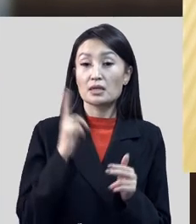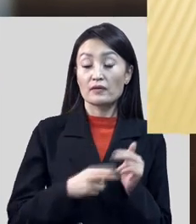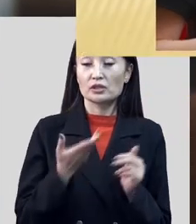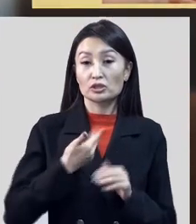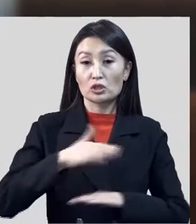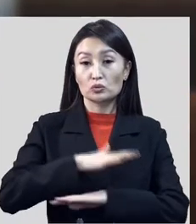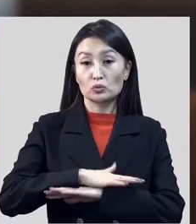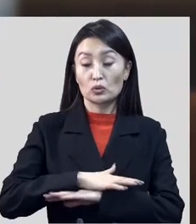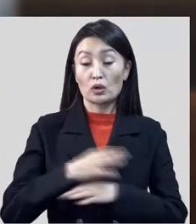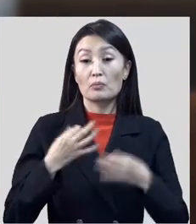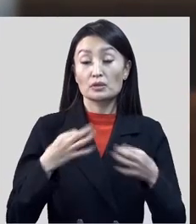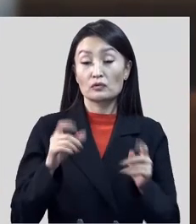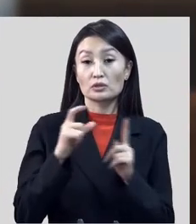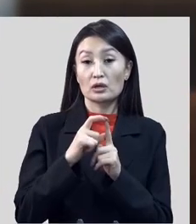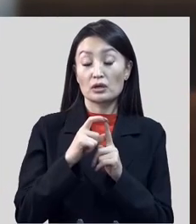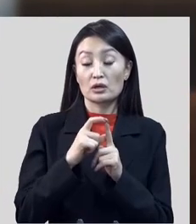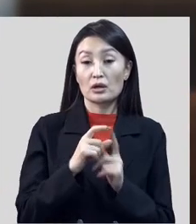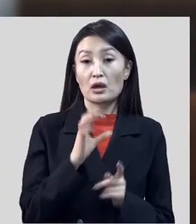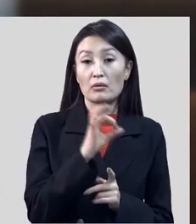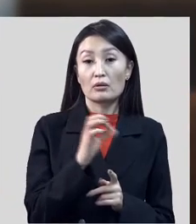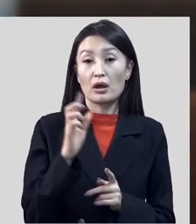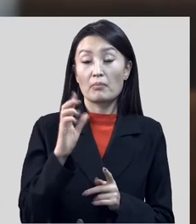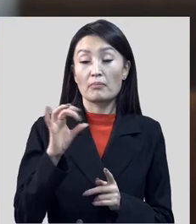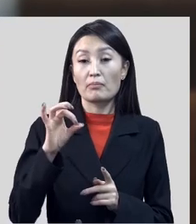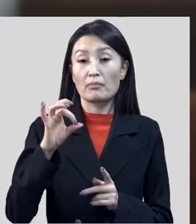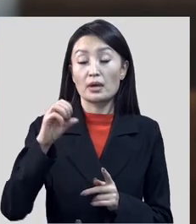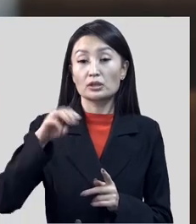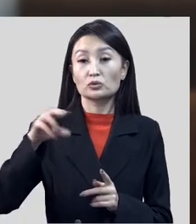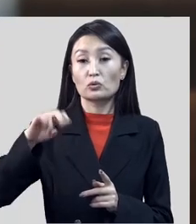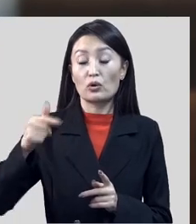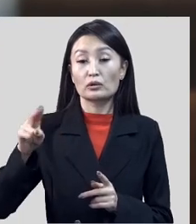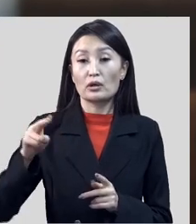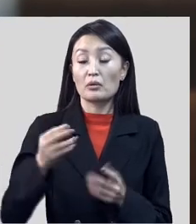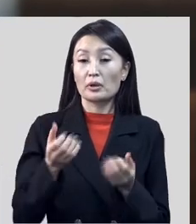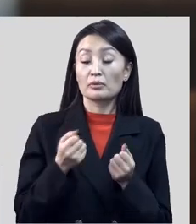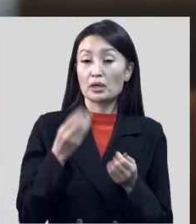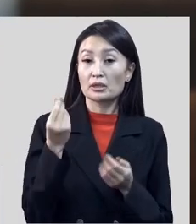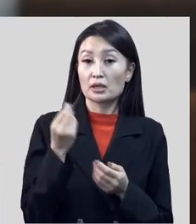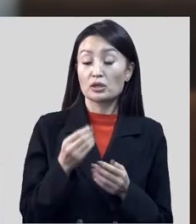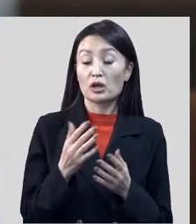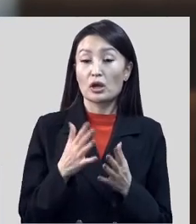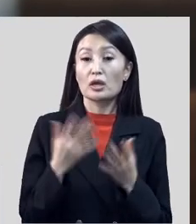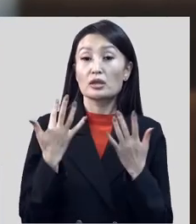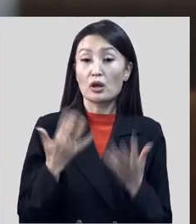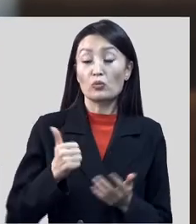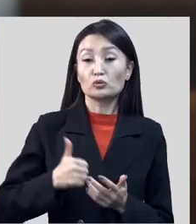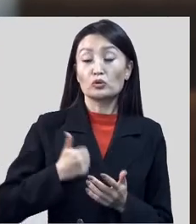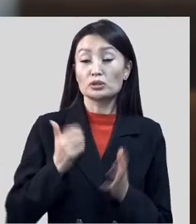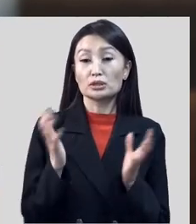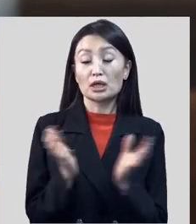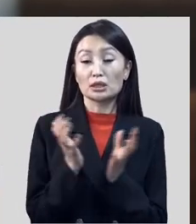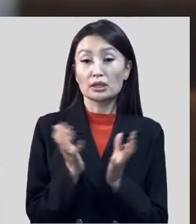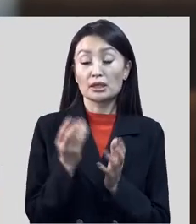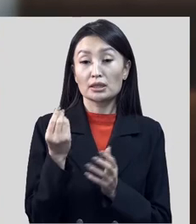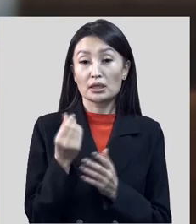позвольте словами авербаха бертольда приобретение денег требуют доблести сохранение